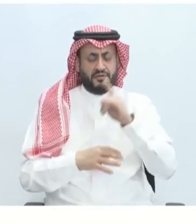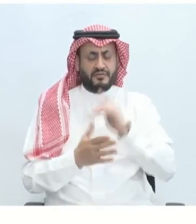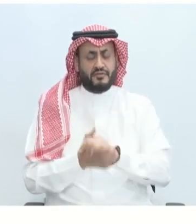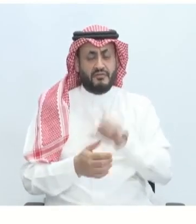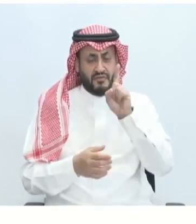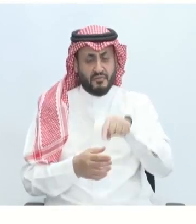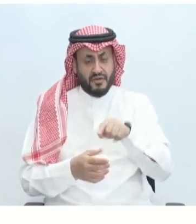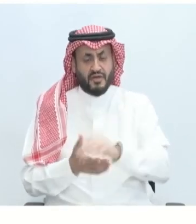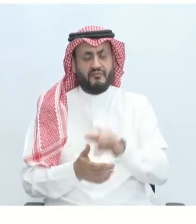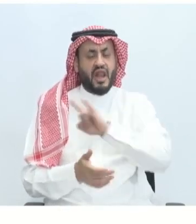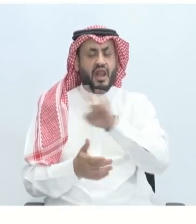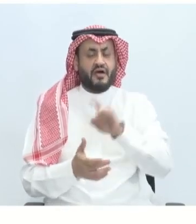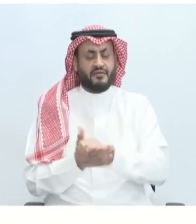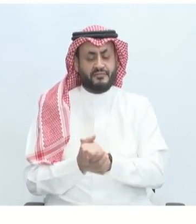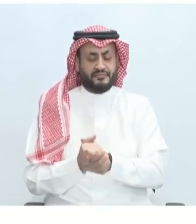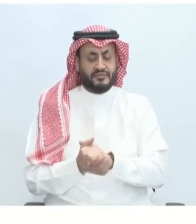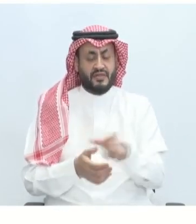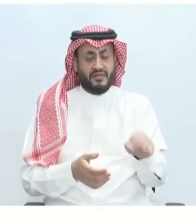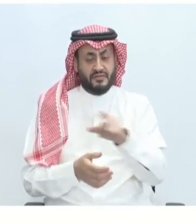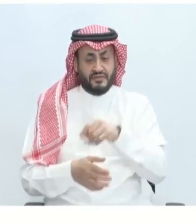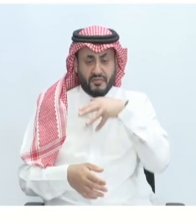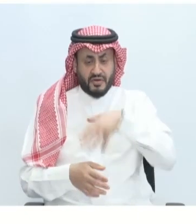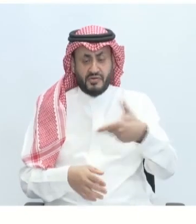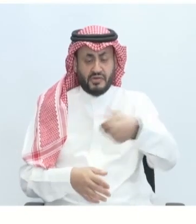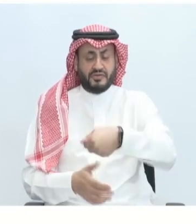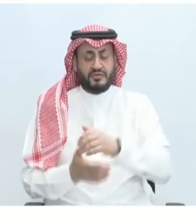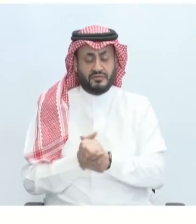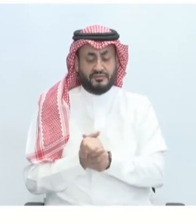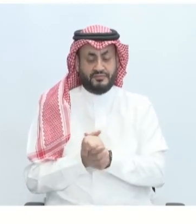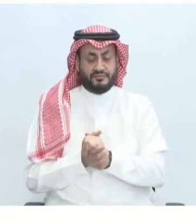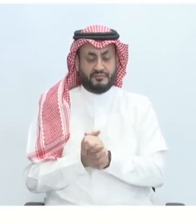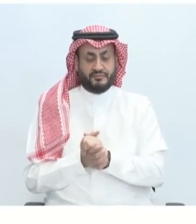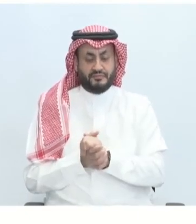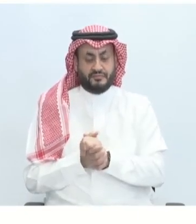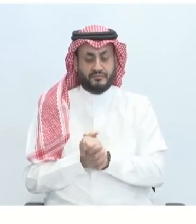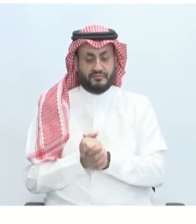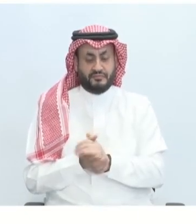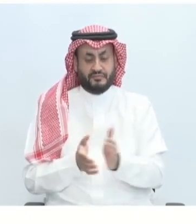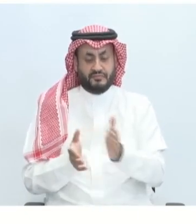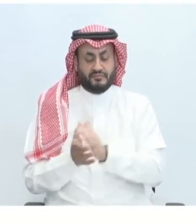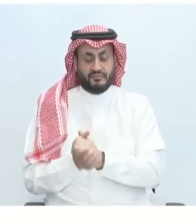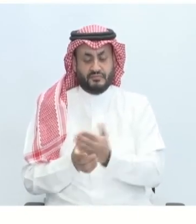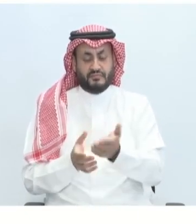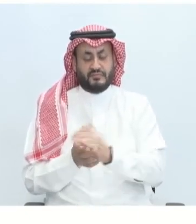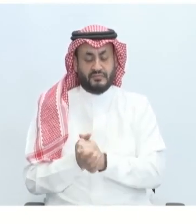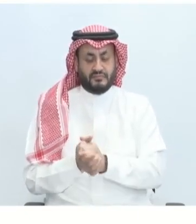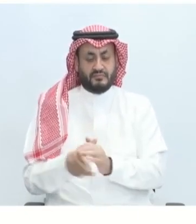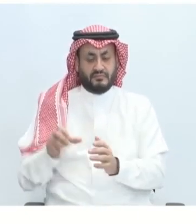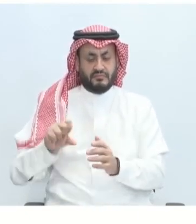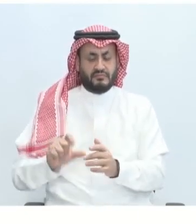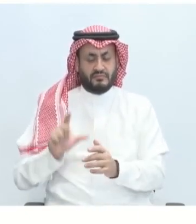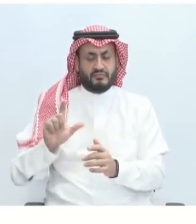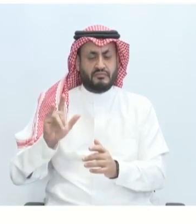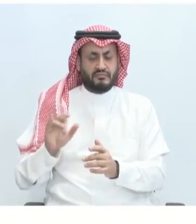عنه كذلك اطيعوا الرسول صلى الله عليه وسلم في امره ونهيه ثم جاء بعد ذلك فان توليتم